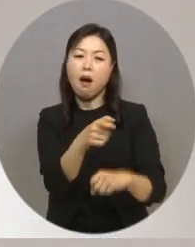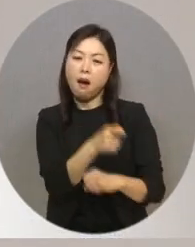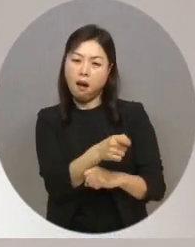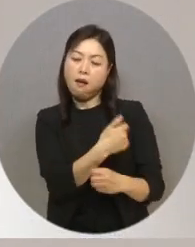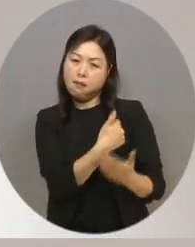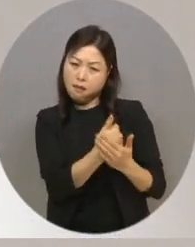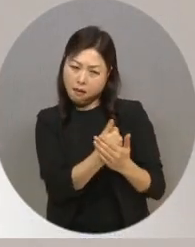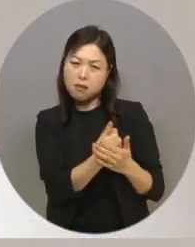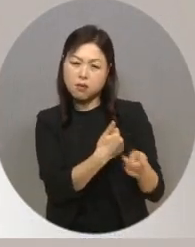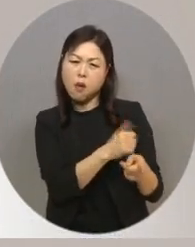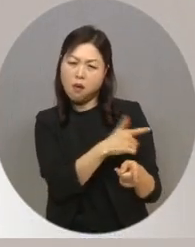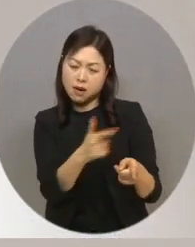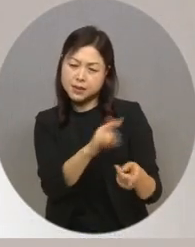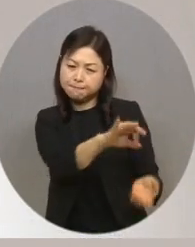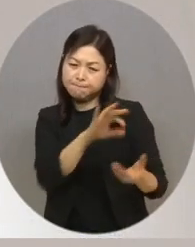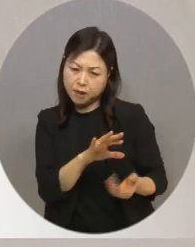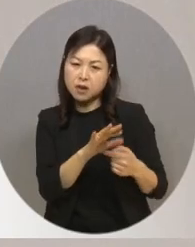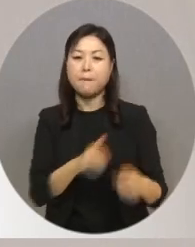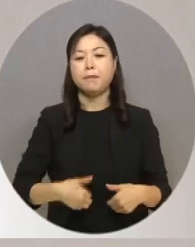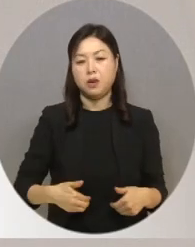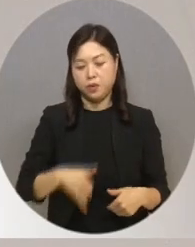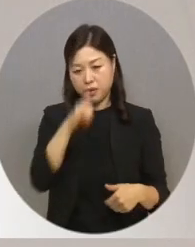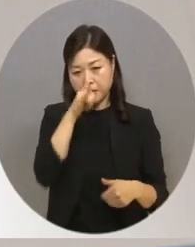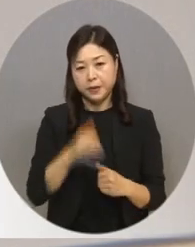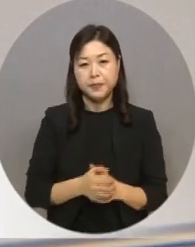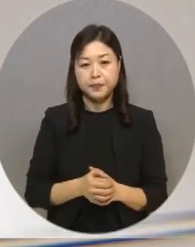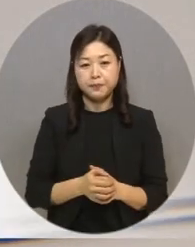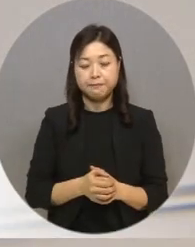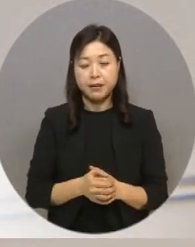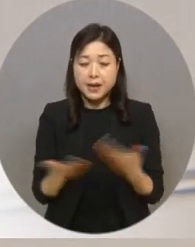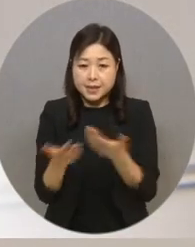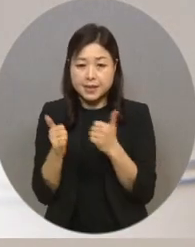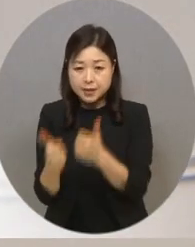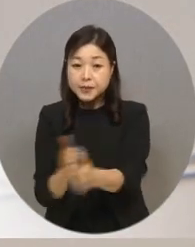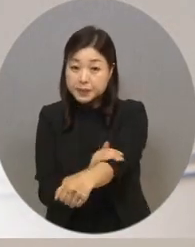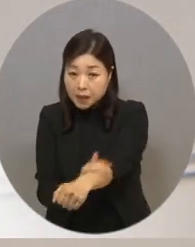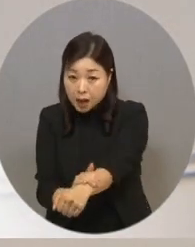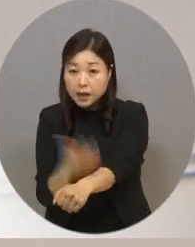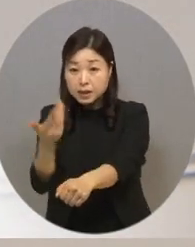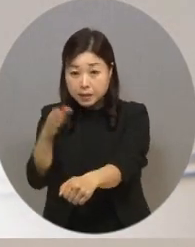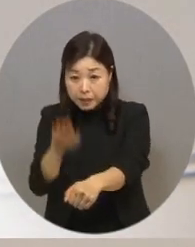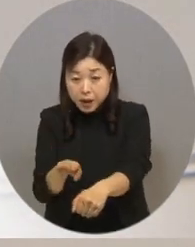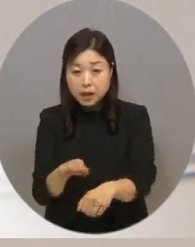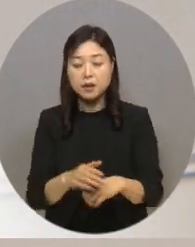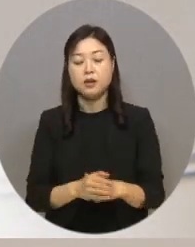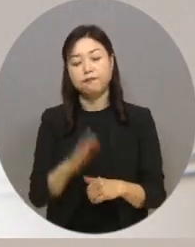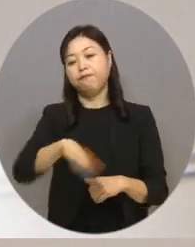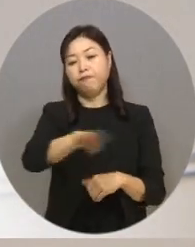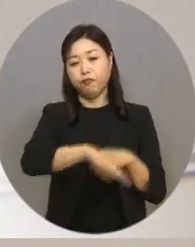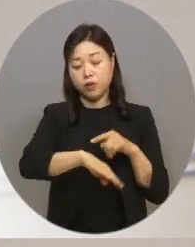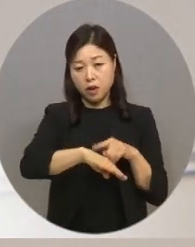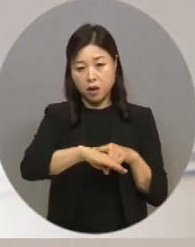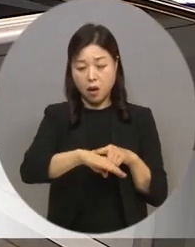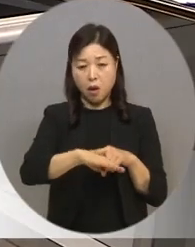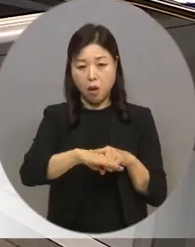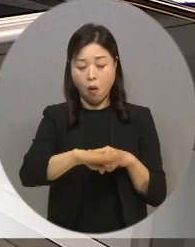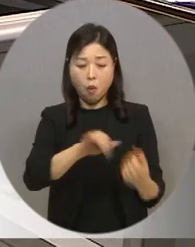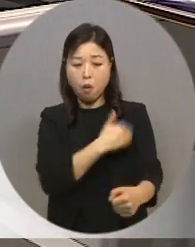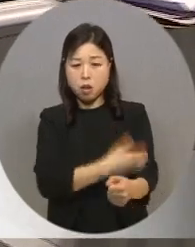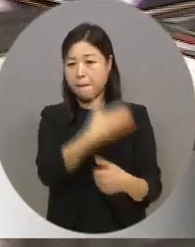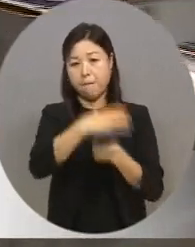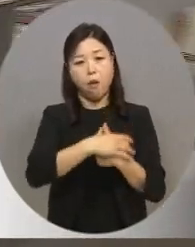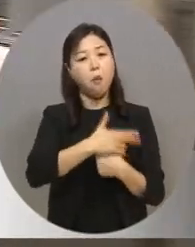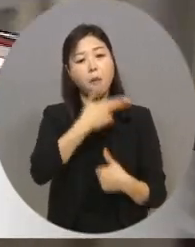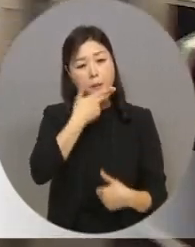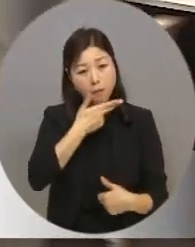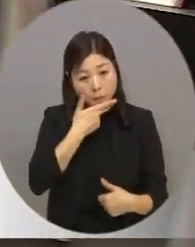기반이 필요합니다. 즉 열심히 하고 있지만은 우리에게 권한이 부여되어 있지 않기